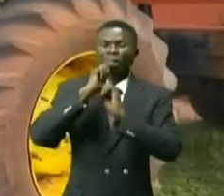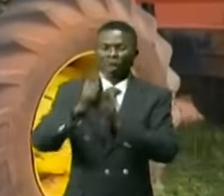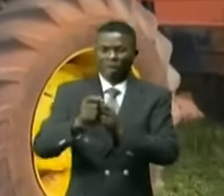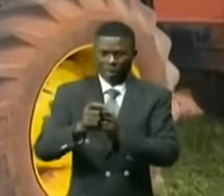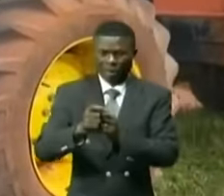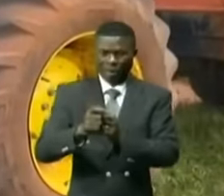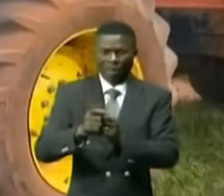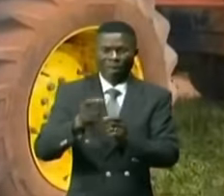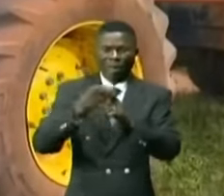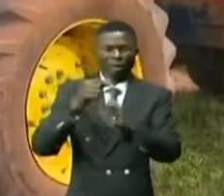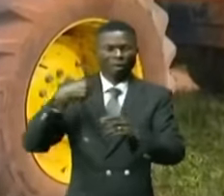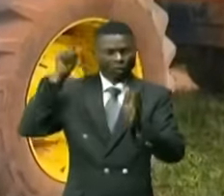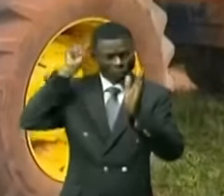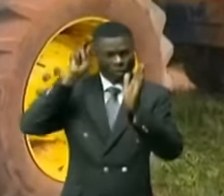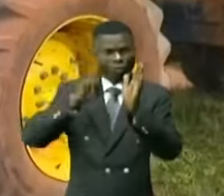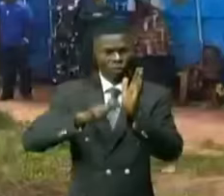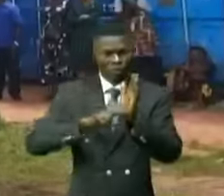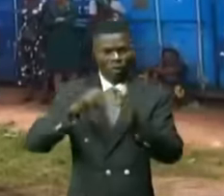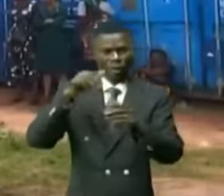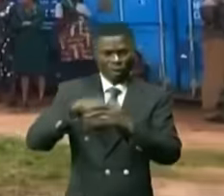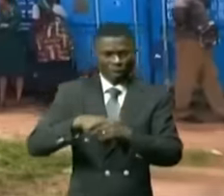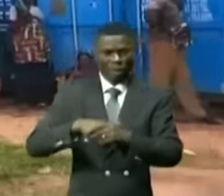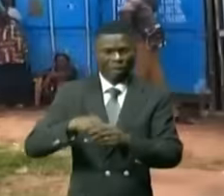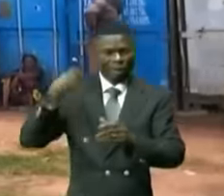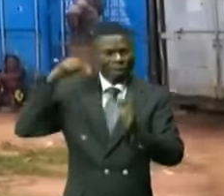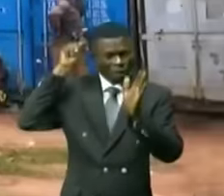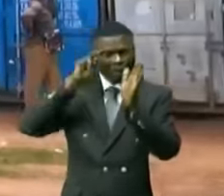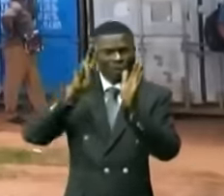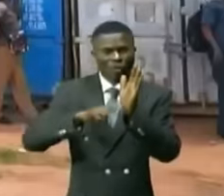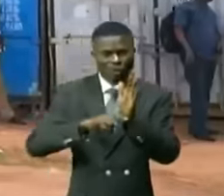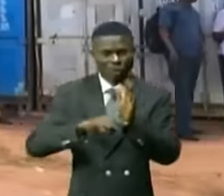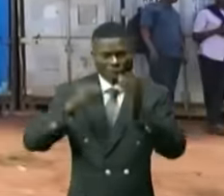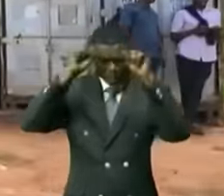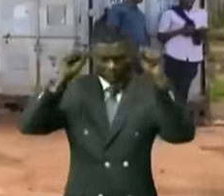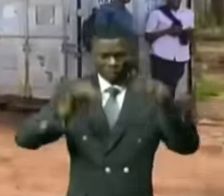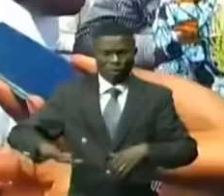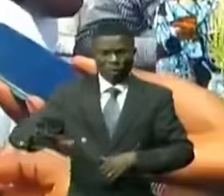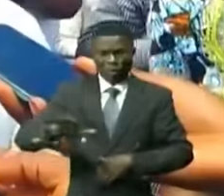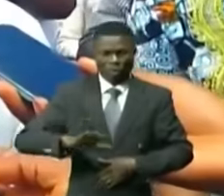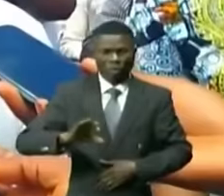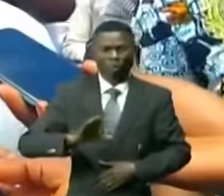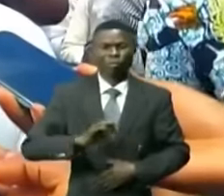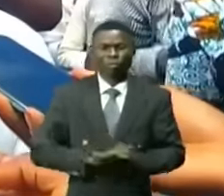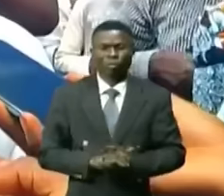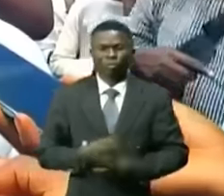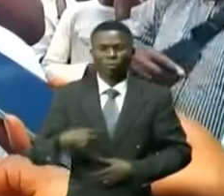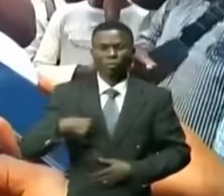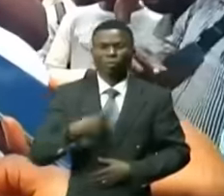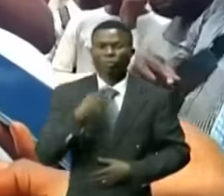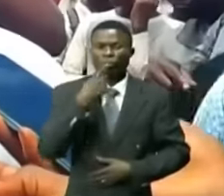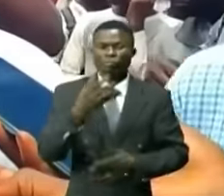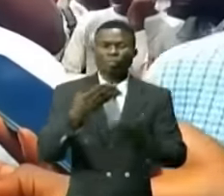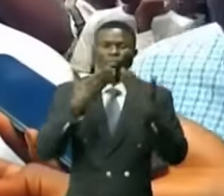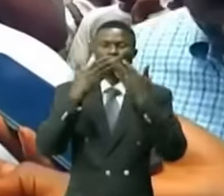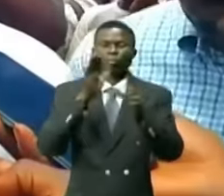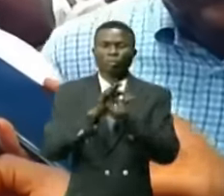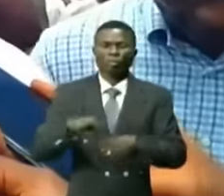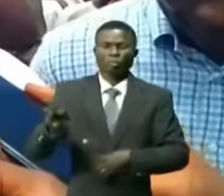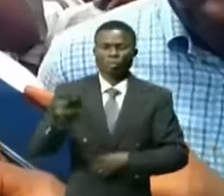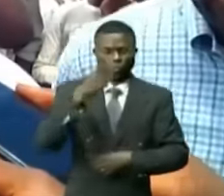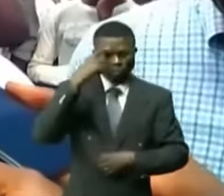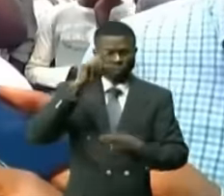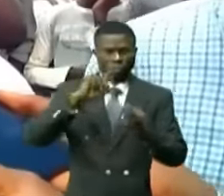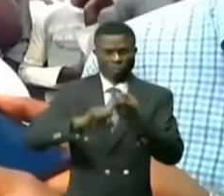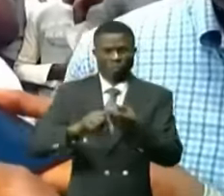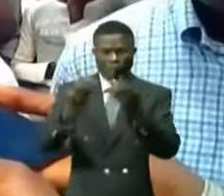du gouvernement et à travers le gouvernement du président de la République. Nous vous disons un très grand merci pour la confiance